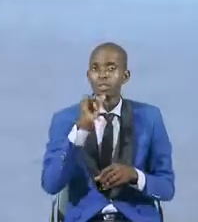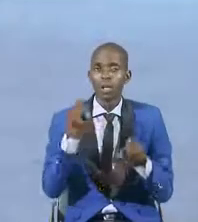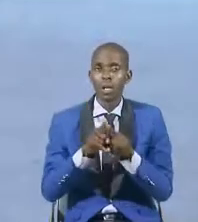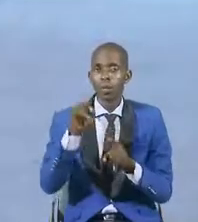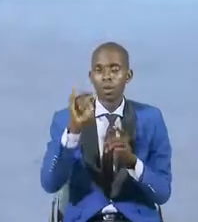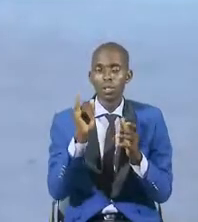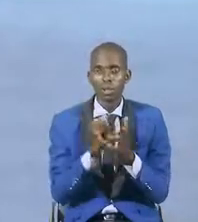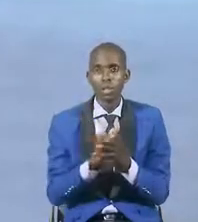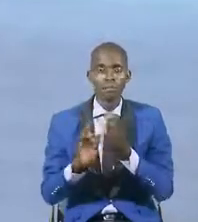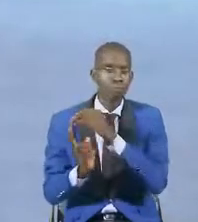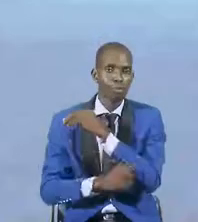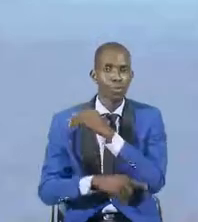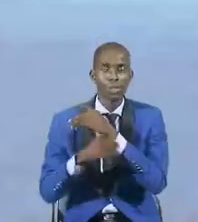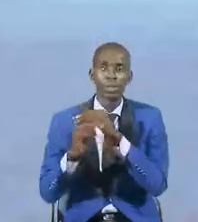l'air.